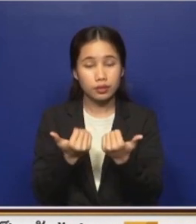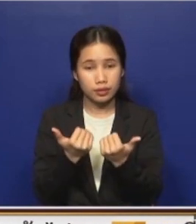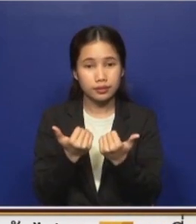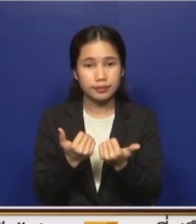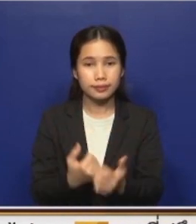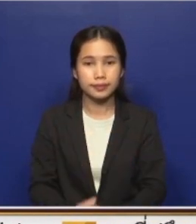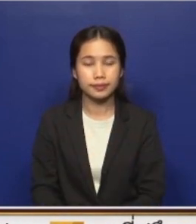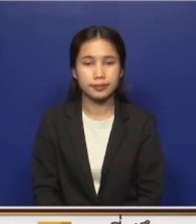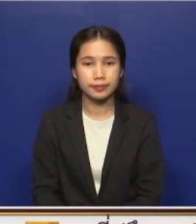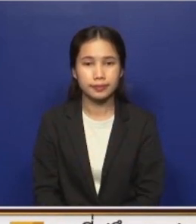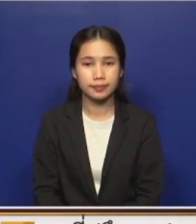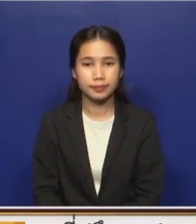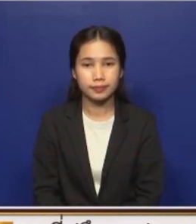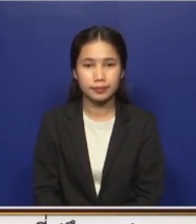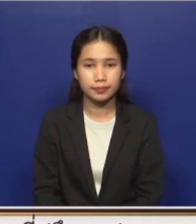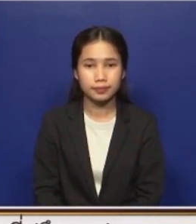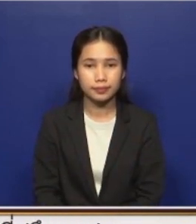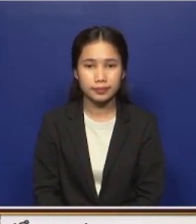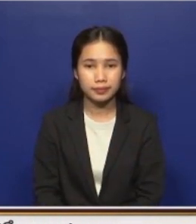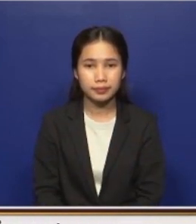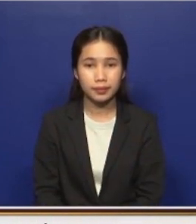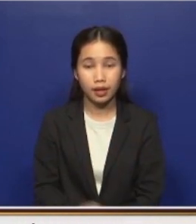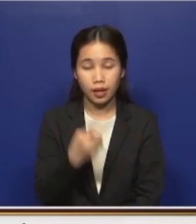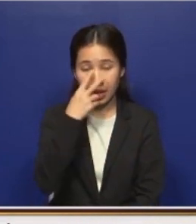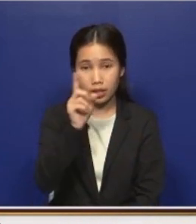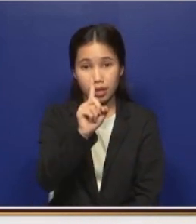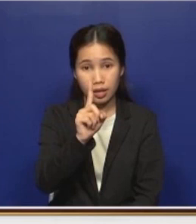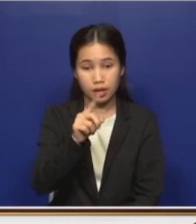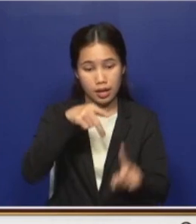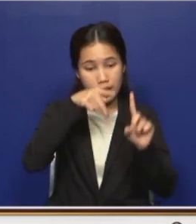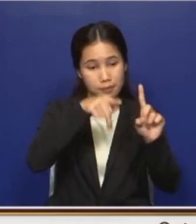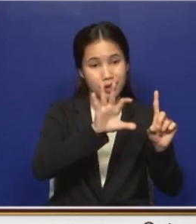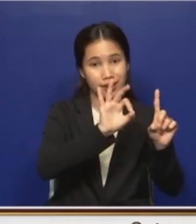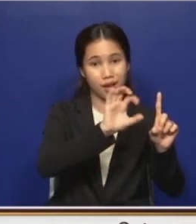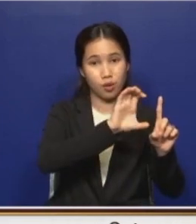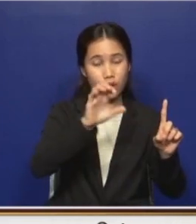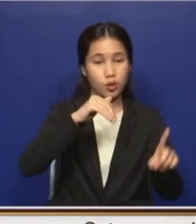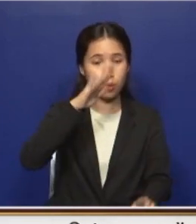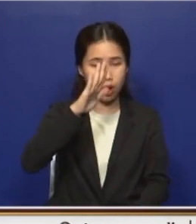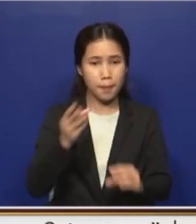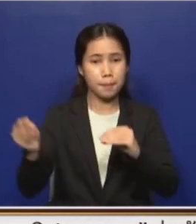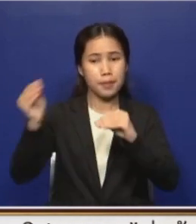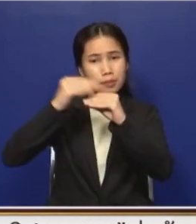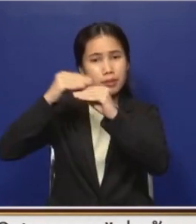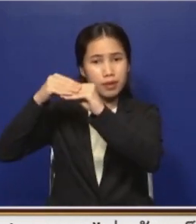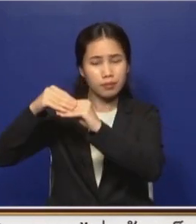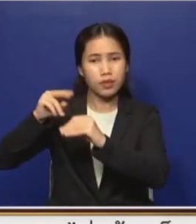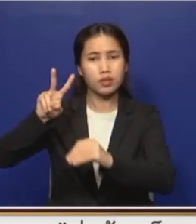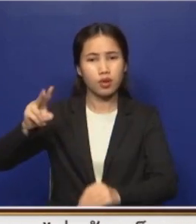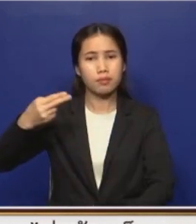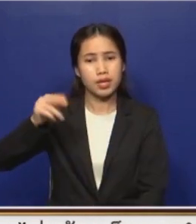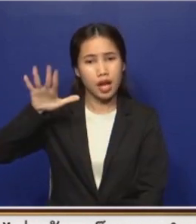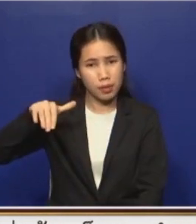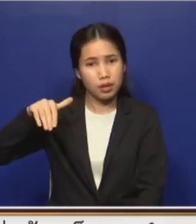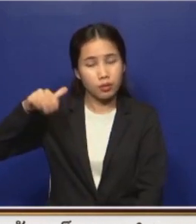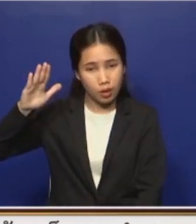าไหร่นะฮะแต่ถ้าเกิดรัฐบาลทำอีกแบบนึงนะฮะตัดสินใจเลยฮะกล้าๆตรวจเชิงรุกทุกจังหวัดฮะส